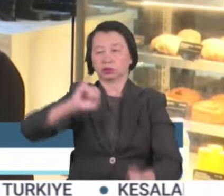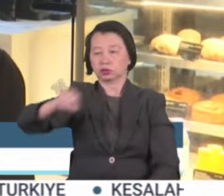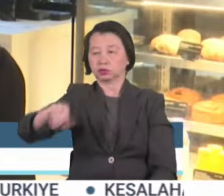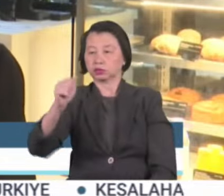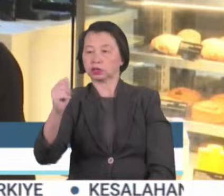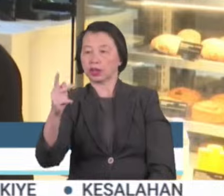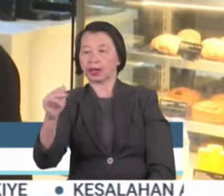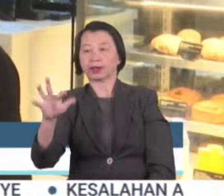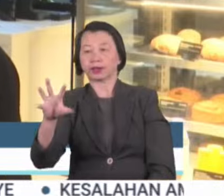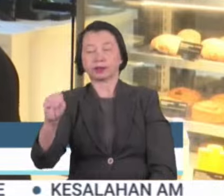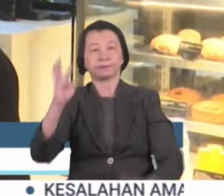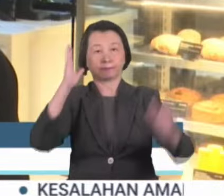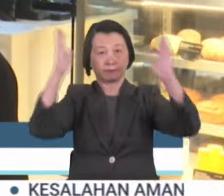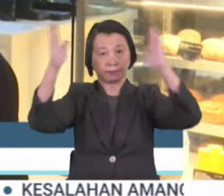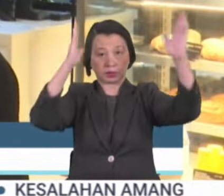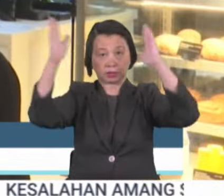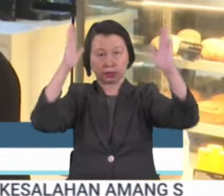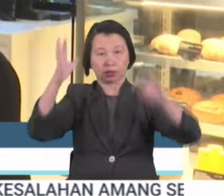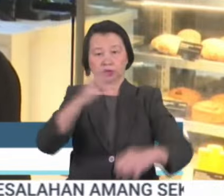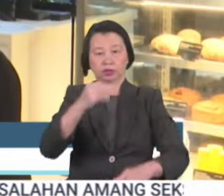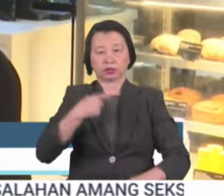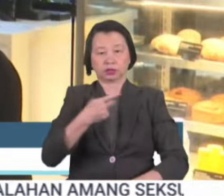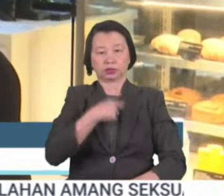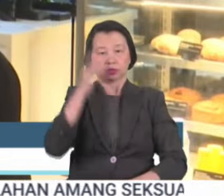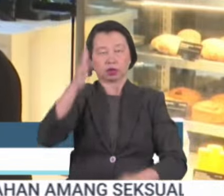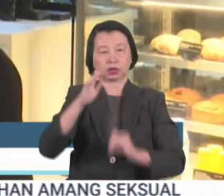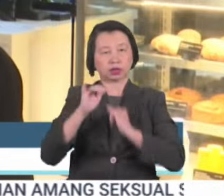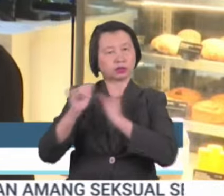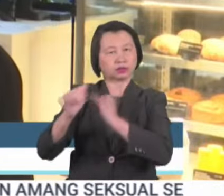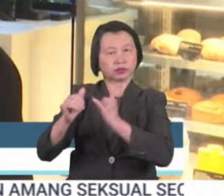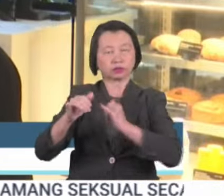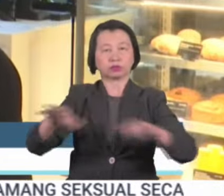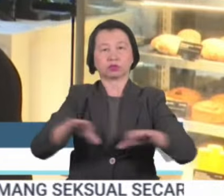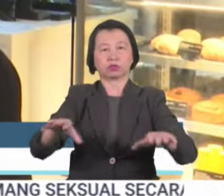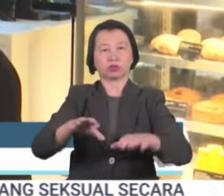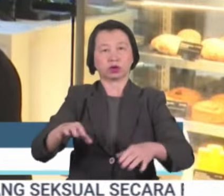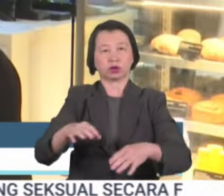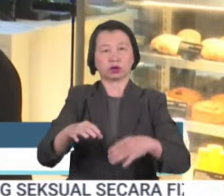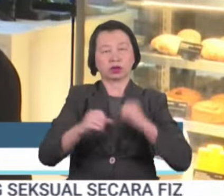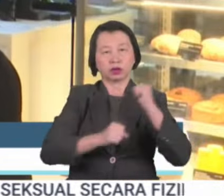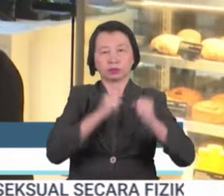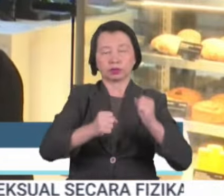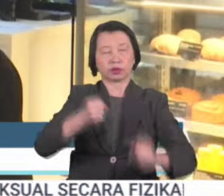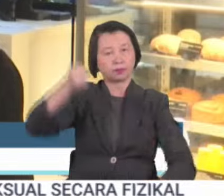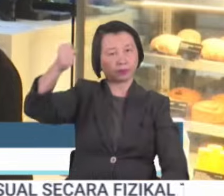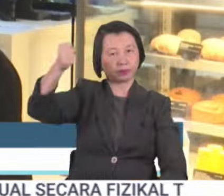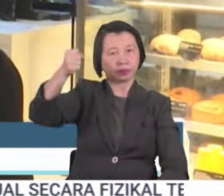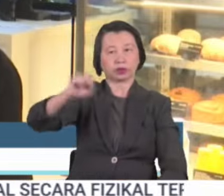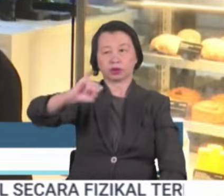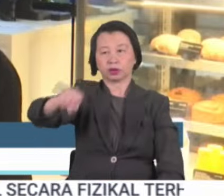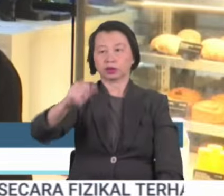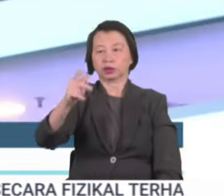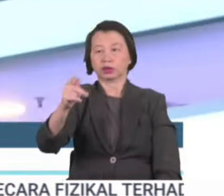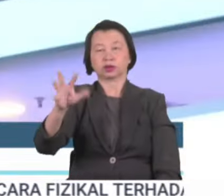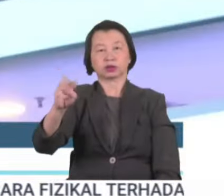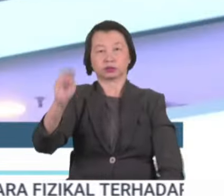Malaysia, kita juga akan sama-sama melaksanakan nilai-nilai yang dipegang oleh JAKIM